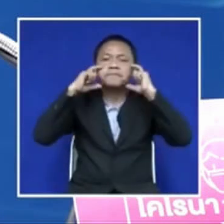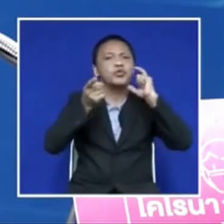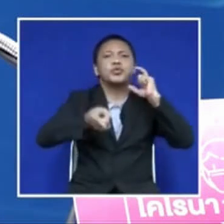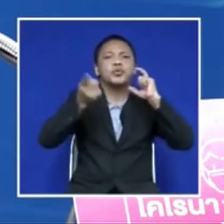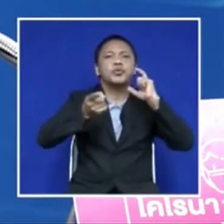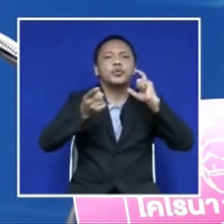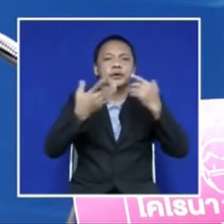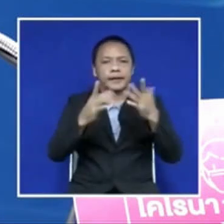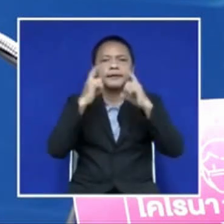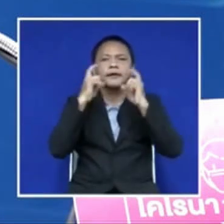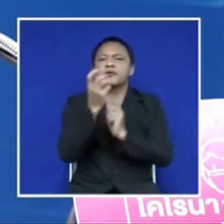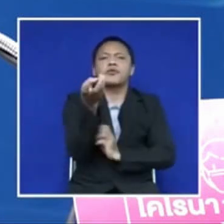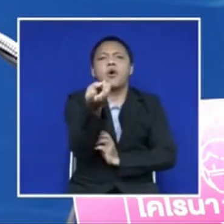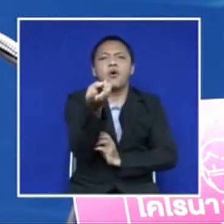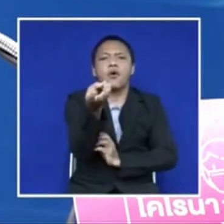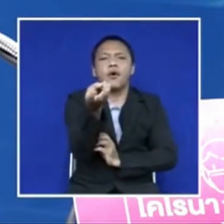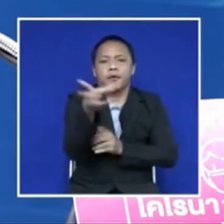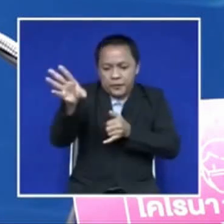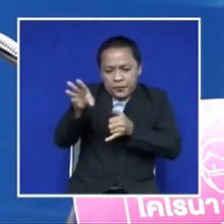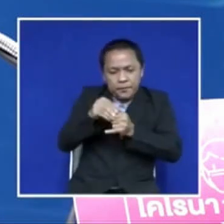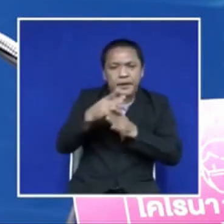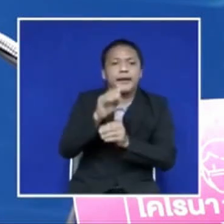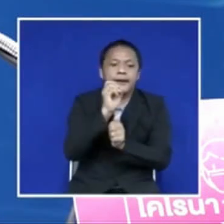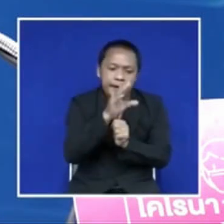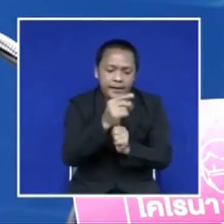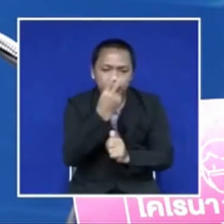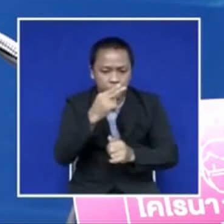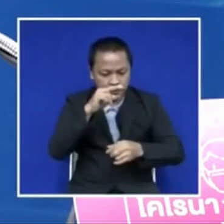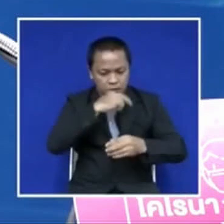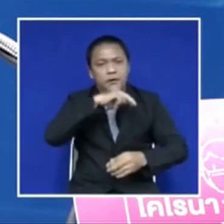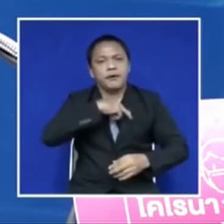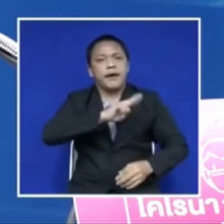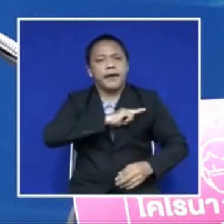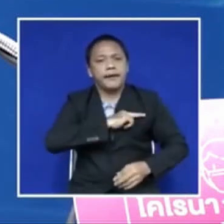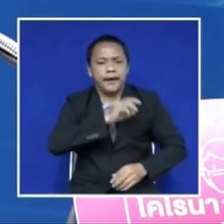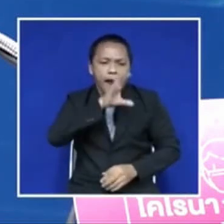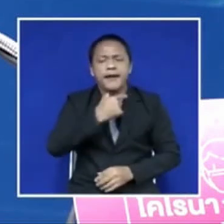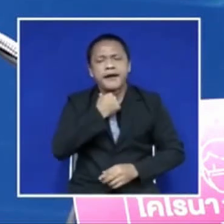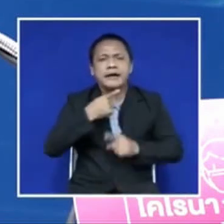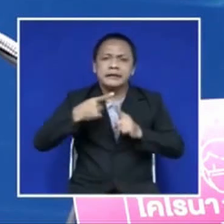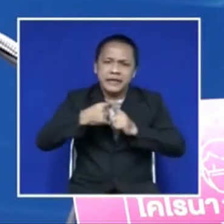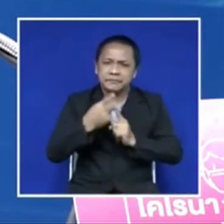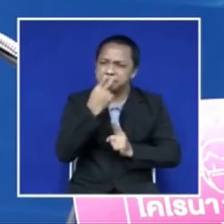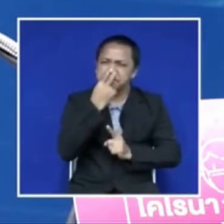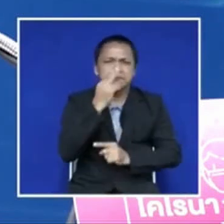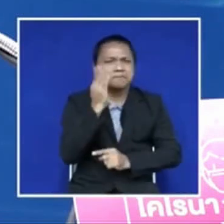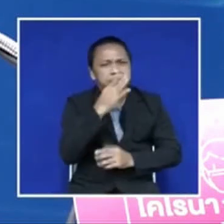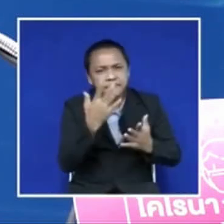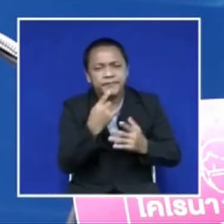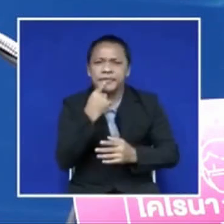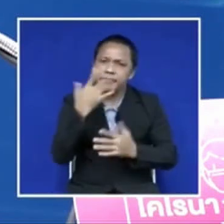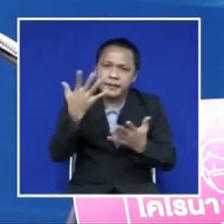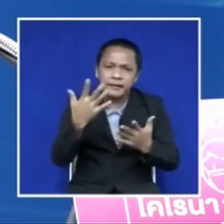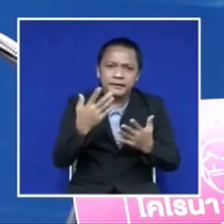แต่ไม่ได้หมายของเราจะติดเชื้อได้ยังไม่พบหลักฐานคือหลักๆแล้วเนี่ยถ้าปรุงสุกยังไงเชื้อก็ตายนะครับเพราะฉะนั้น